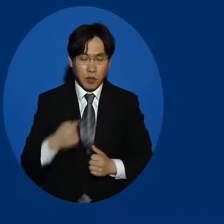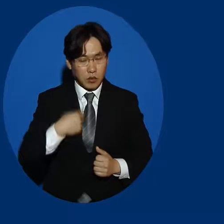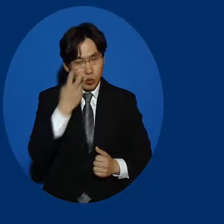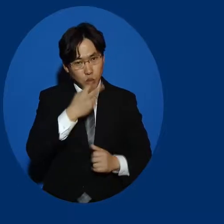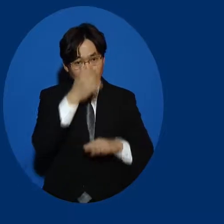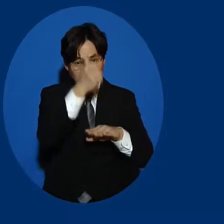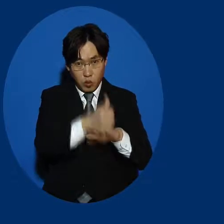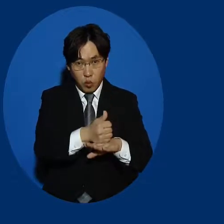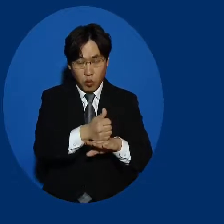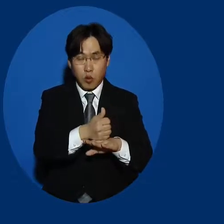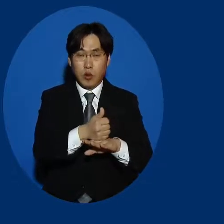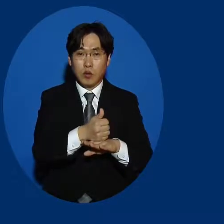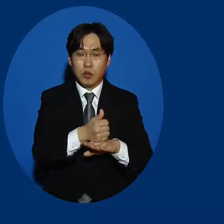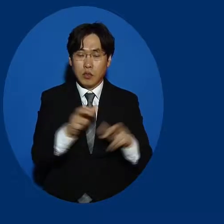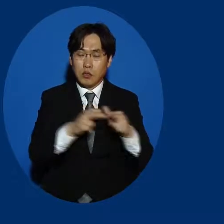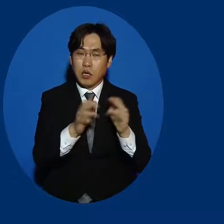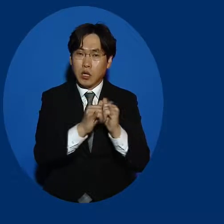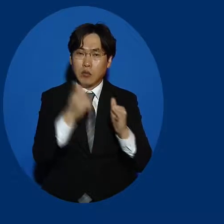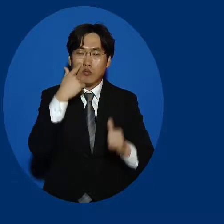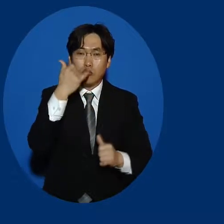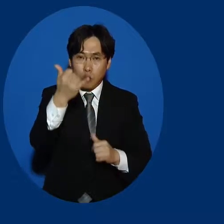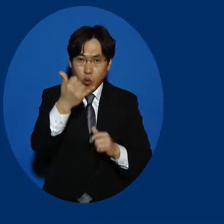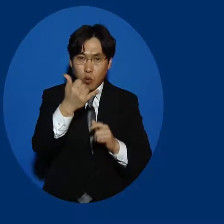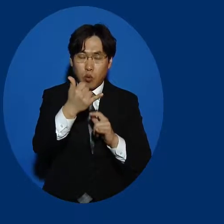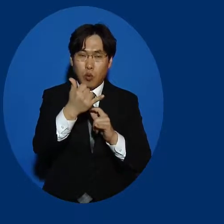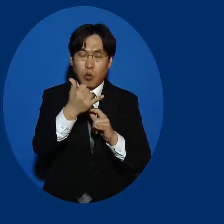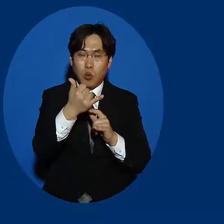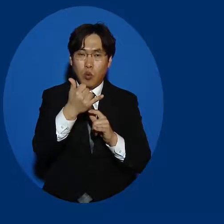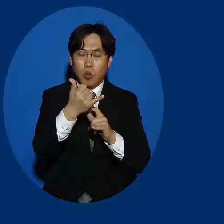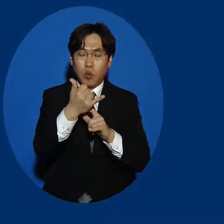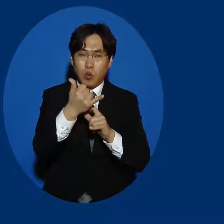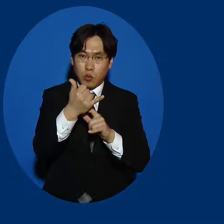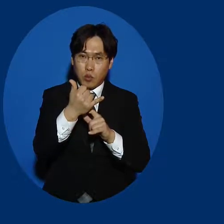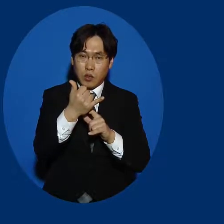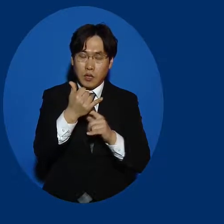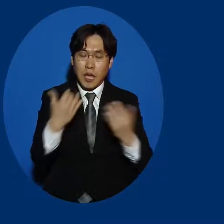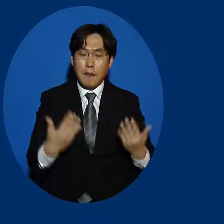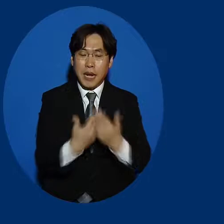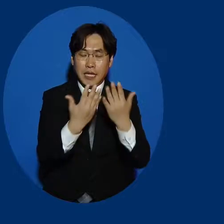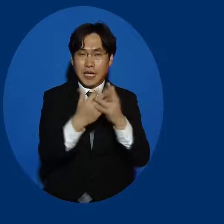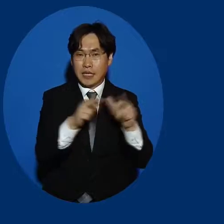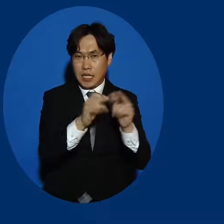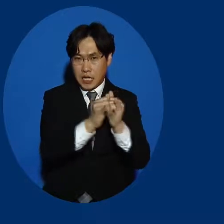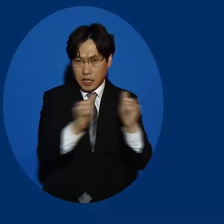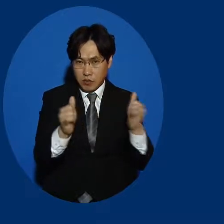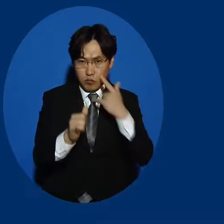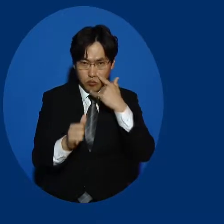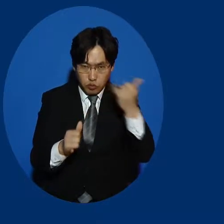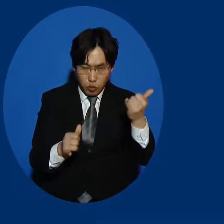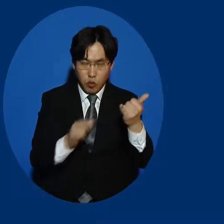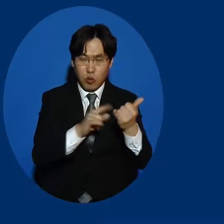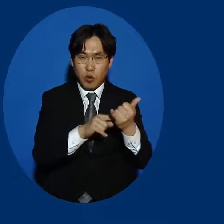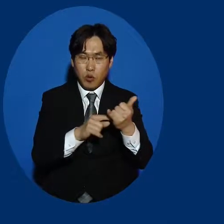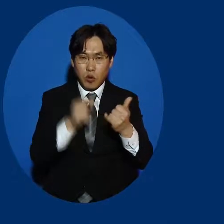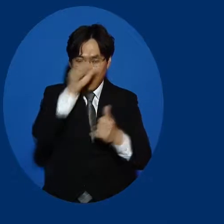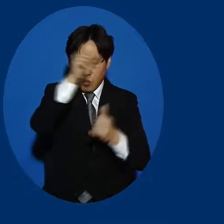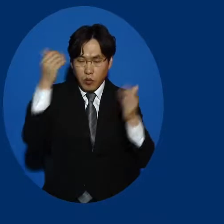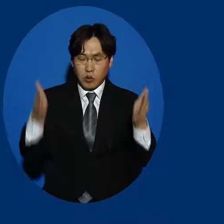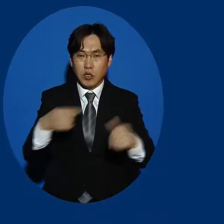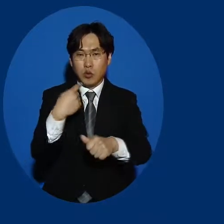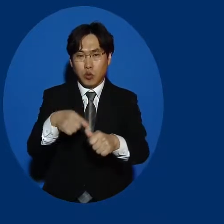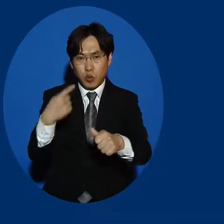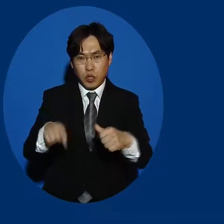따르면 장애인 부모님들, 특히 발달장애인의 부모님들은 평생교육